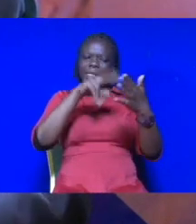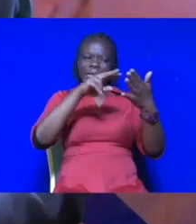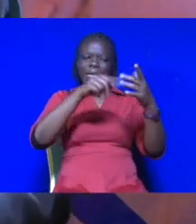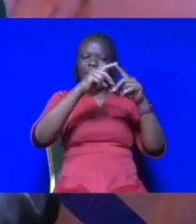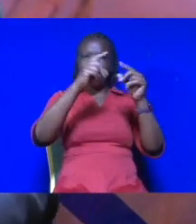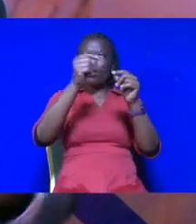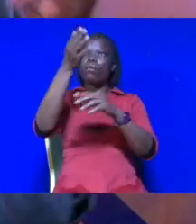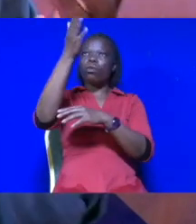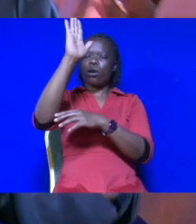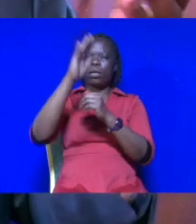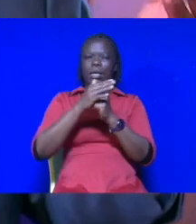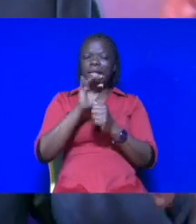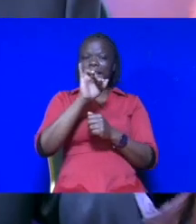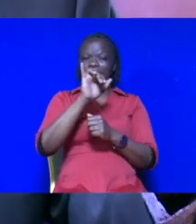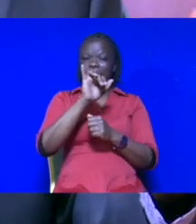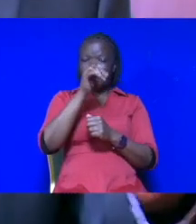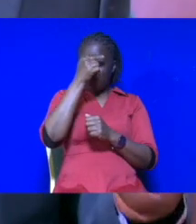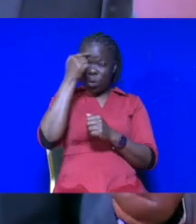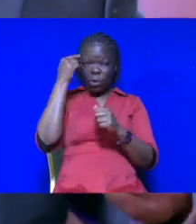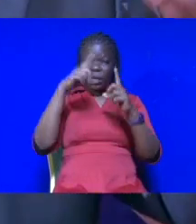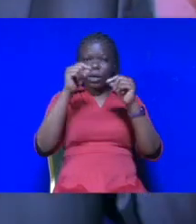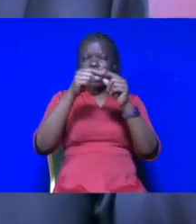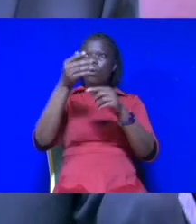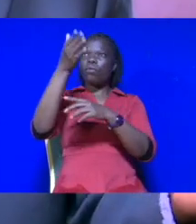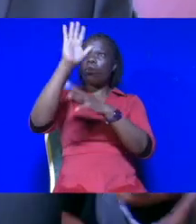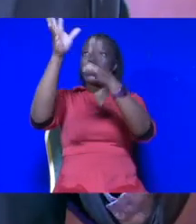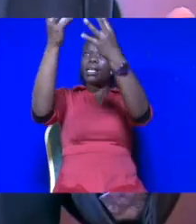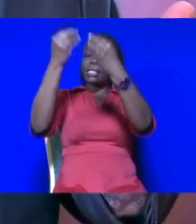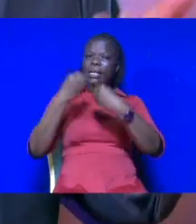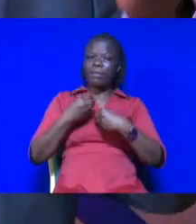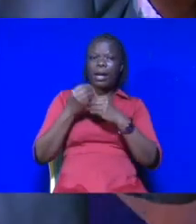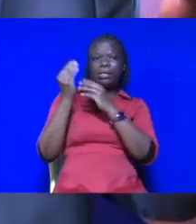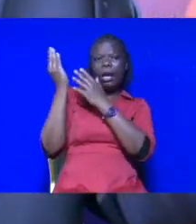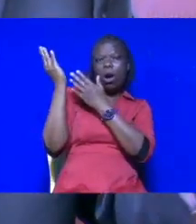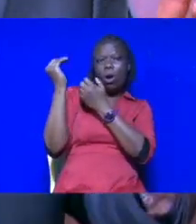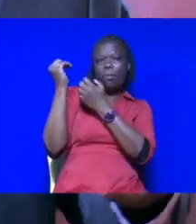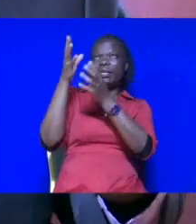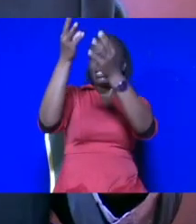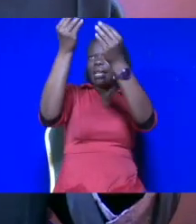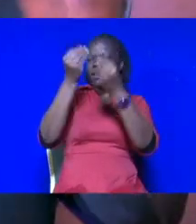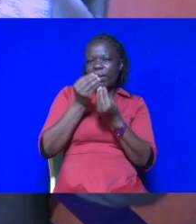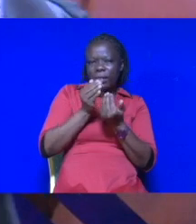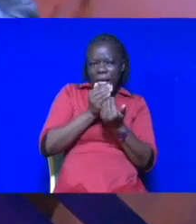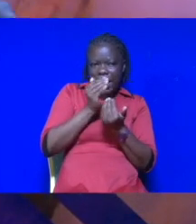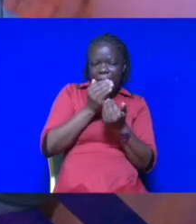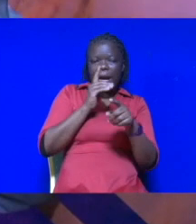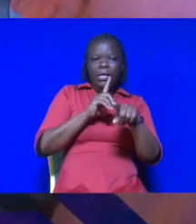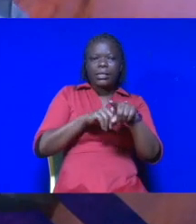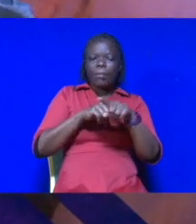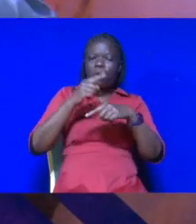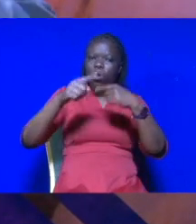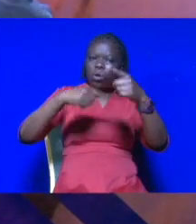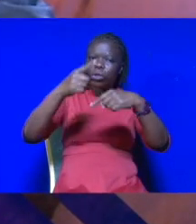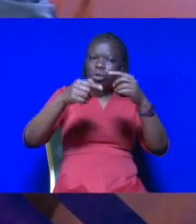Mungu. Kwa maana neno la Mungu linatupa matumaini, linatutia faraja